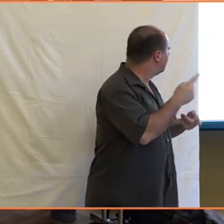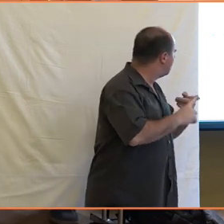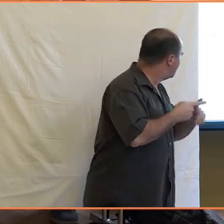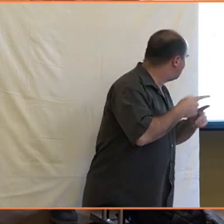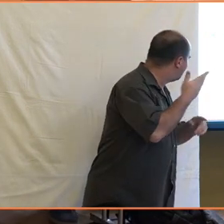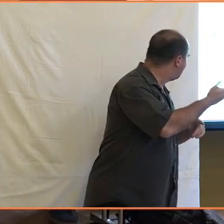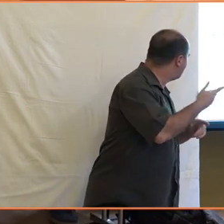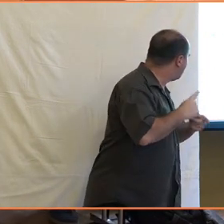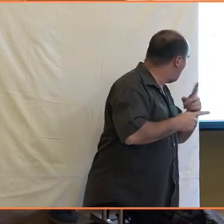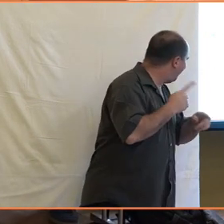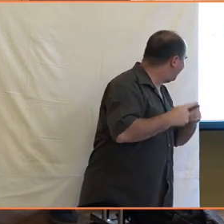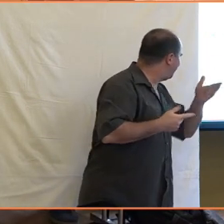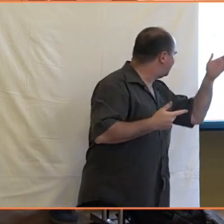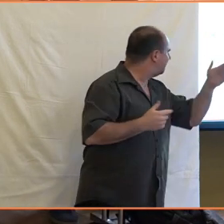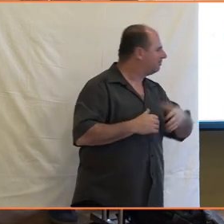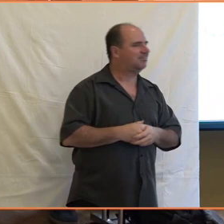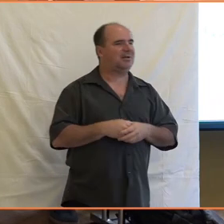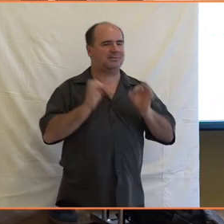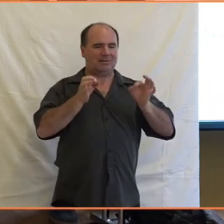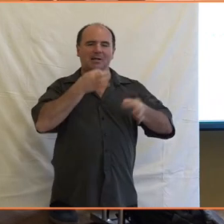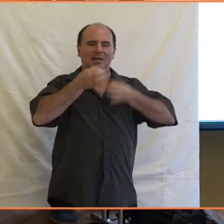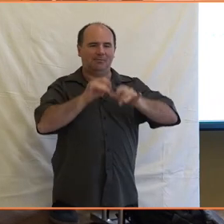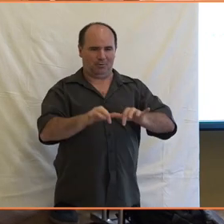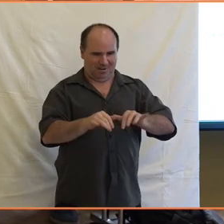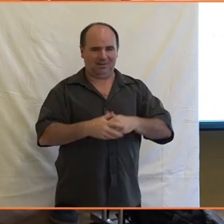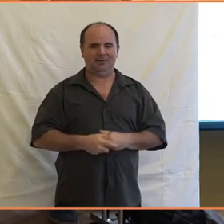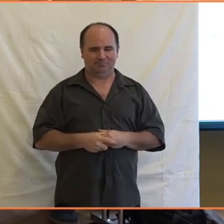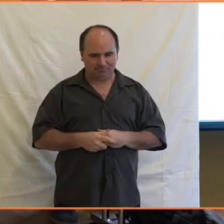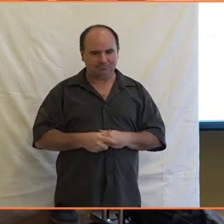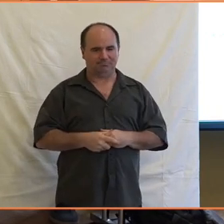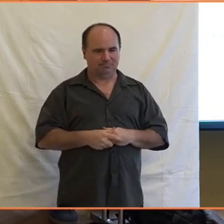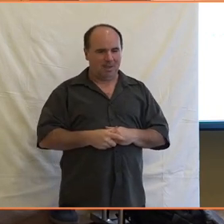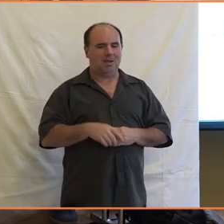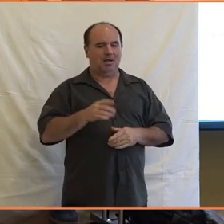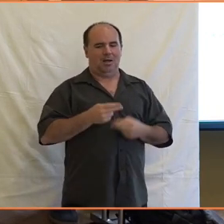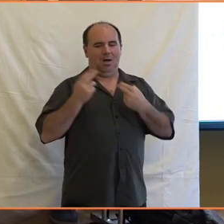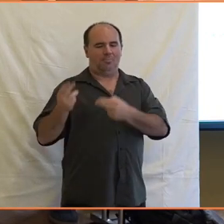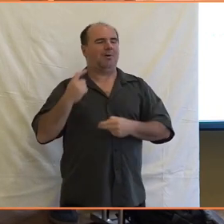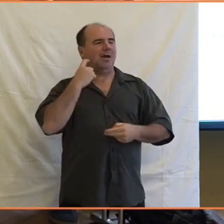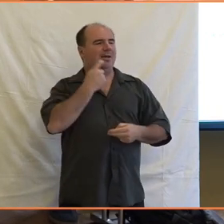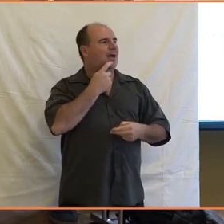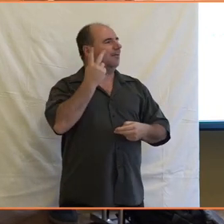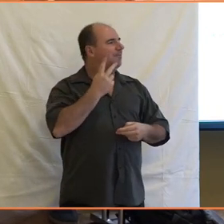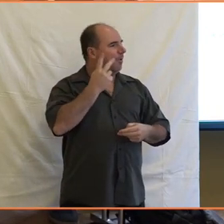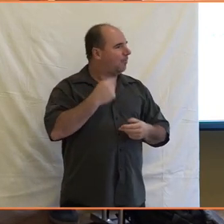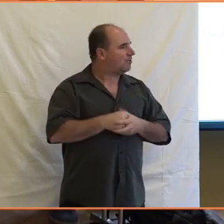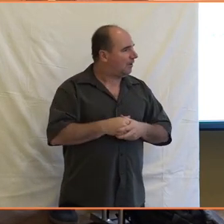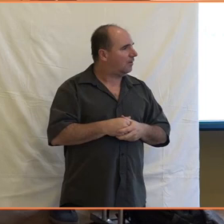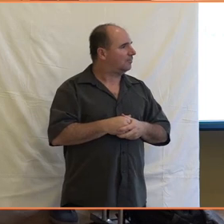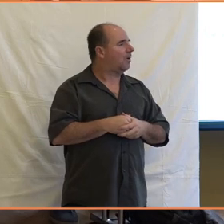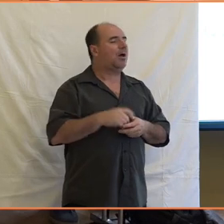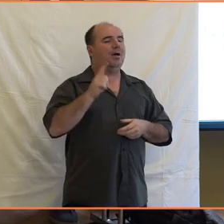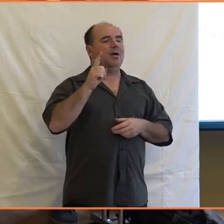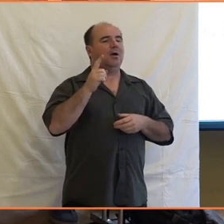vítám. Je tady Jan Vobořil, který se věnuje digitálnímu vyloučení v organizaci Juridicum Remedium. Zároveň přiznám těm, kterým